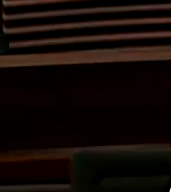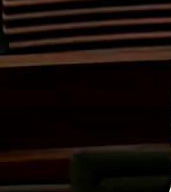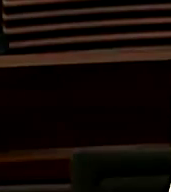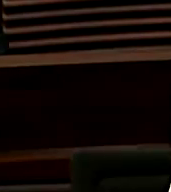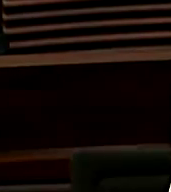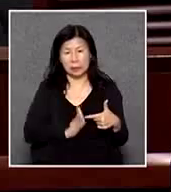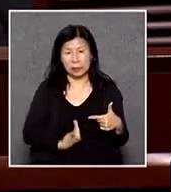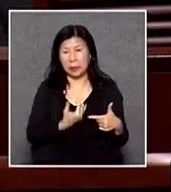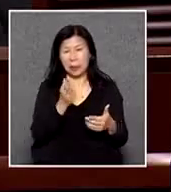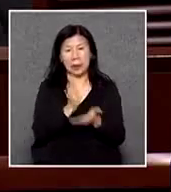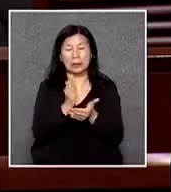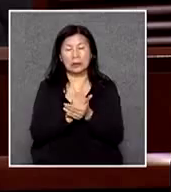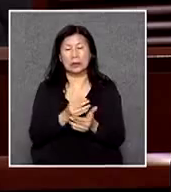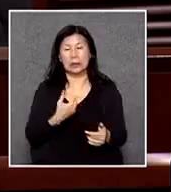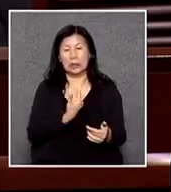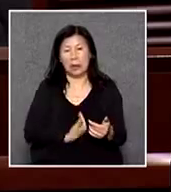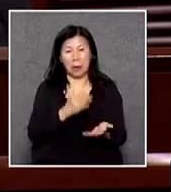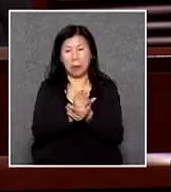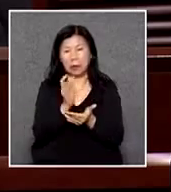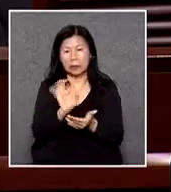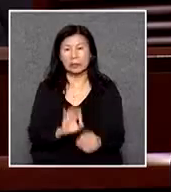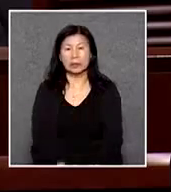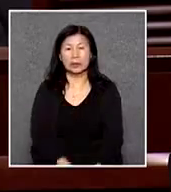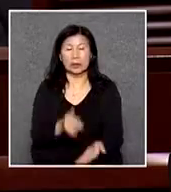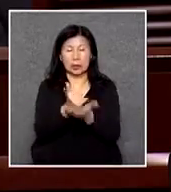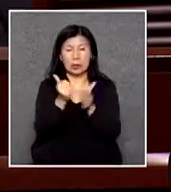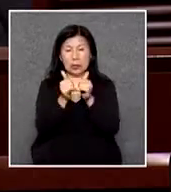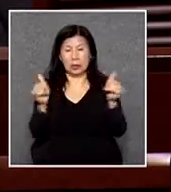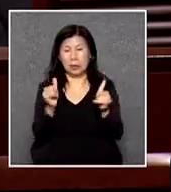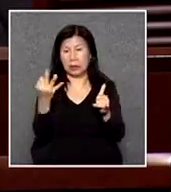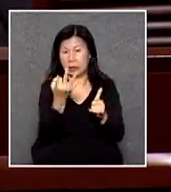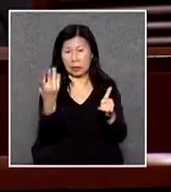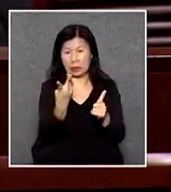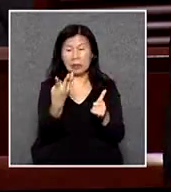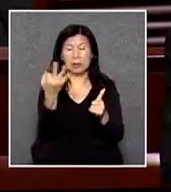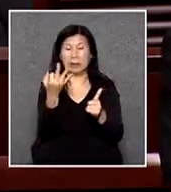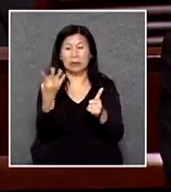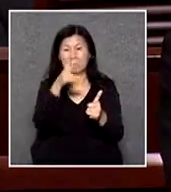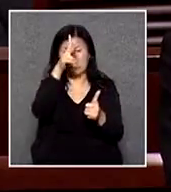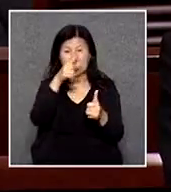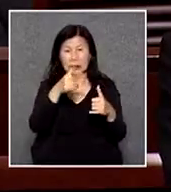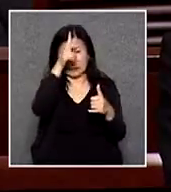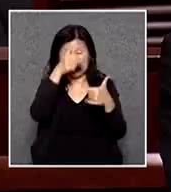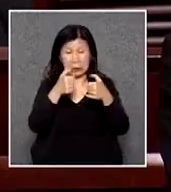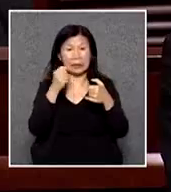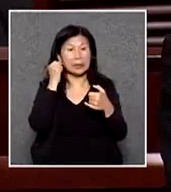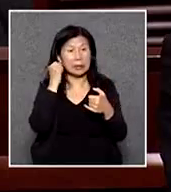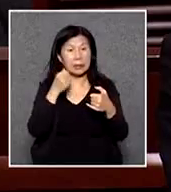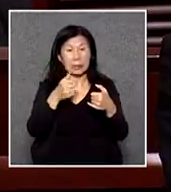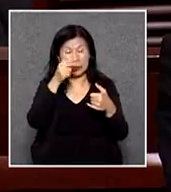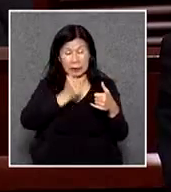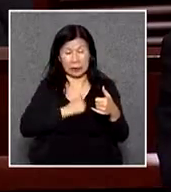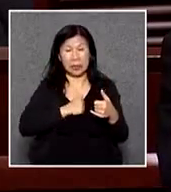選行政長官。 最令我痛心的就是坐在我面前的幾個官員，在香港大的做了幾十年公務